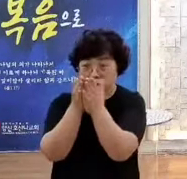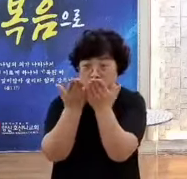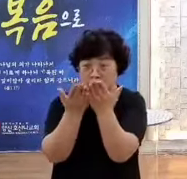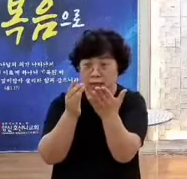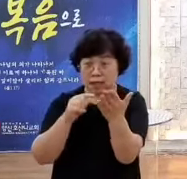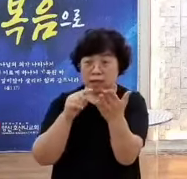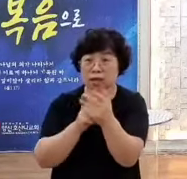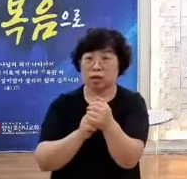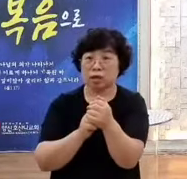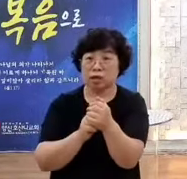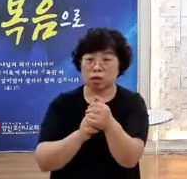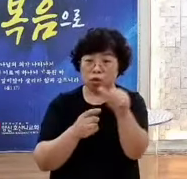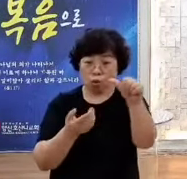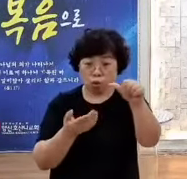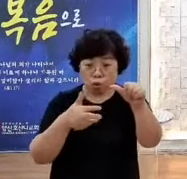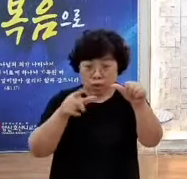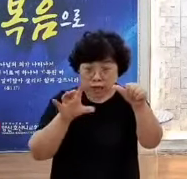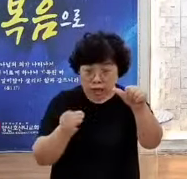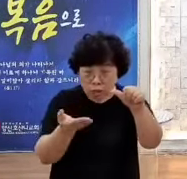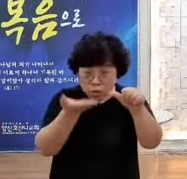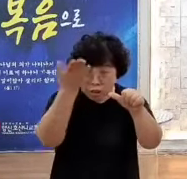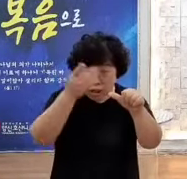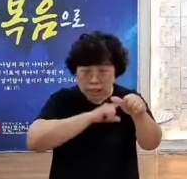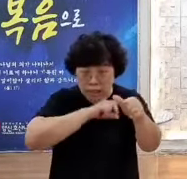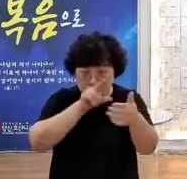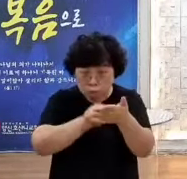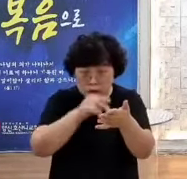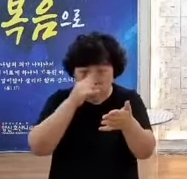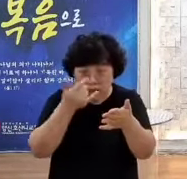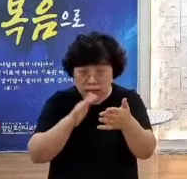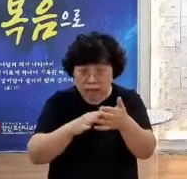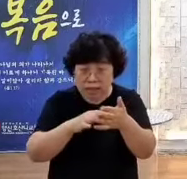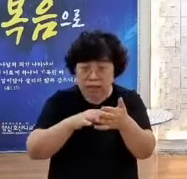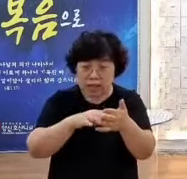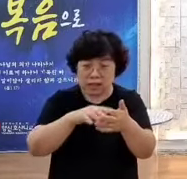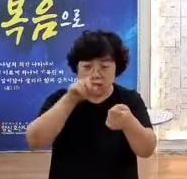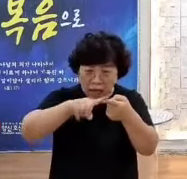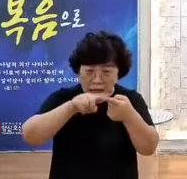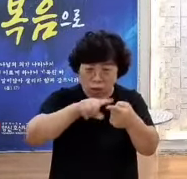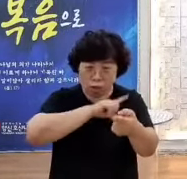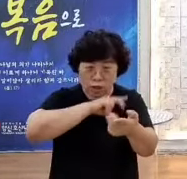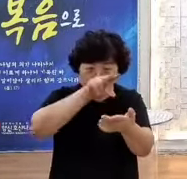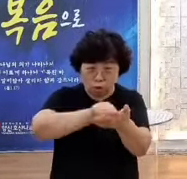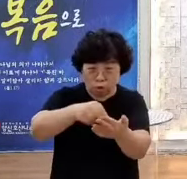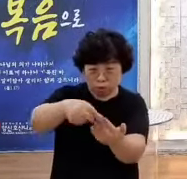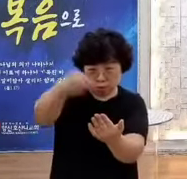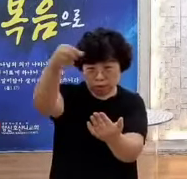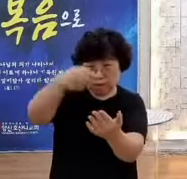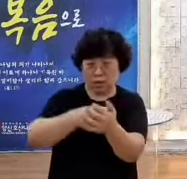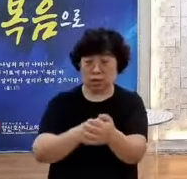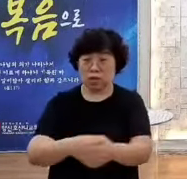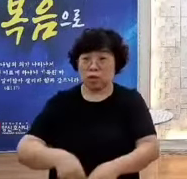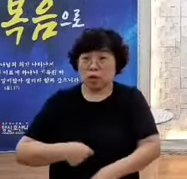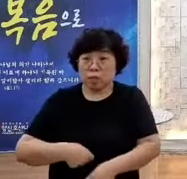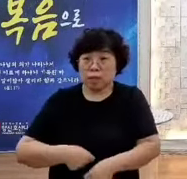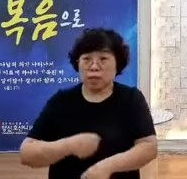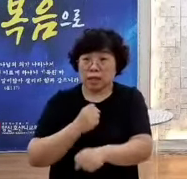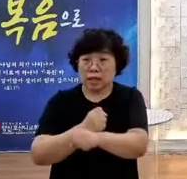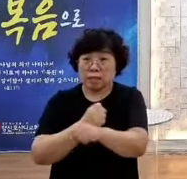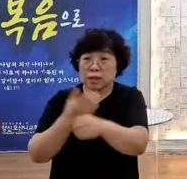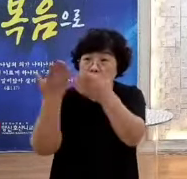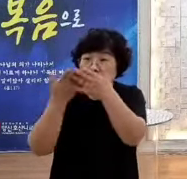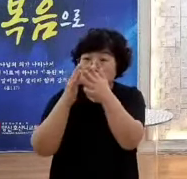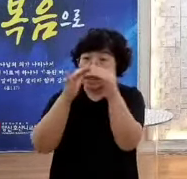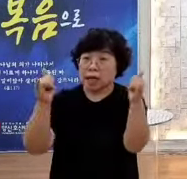5장 위에 보면 제목이 있죠. 오늘 그 제목을 그대로 인용했습니다. 어렵다 하심을 받은 사람들의